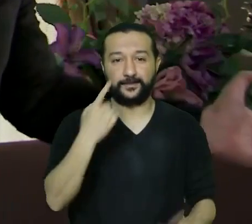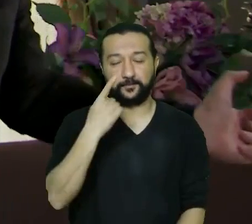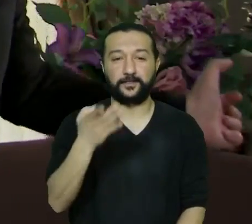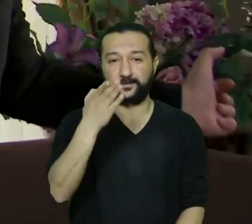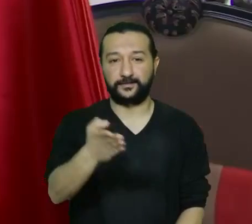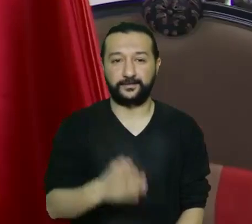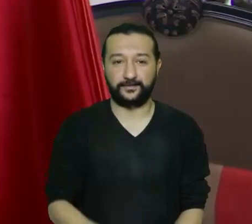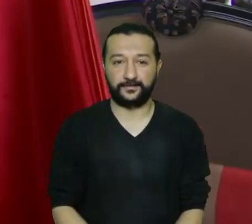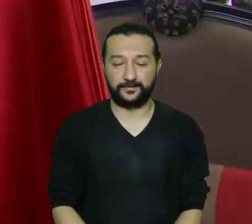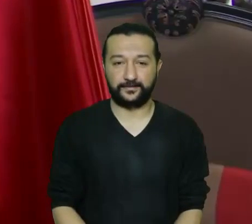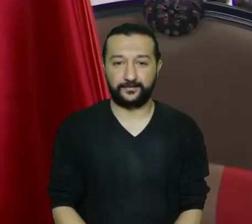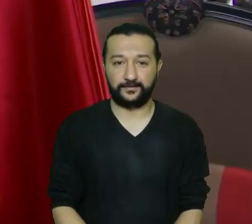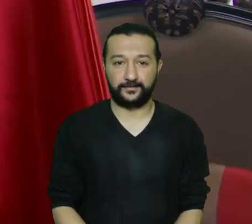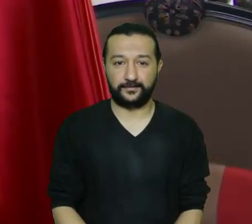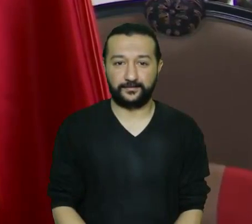ta.